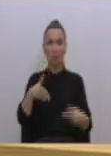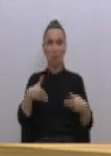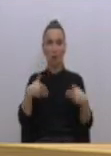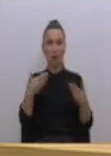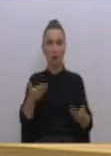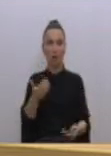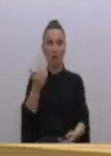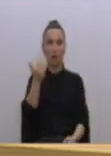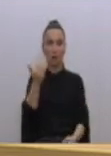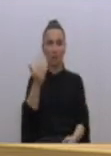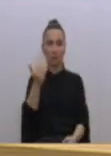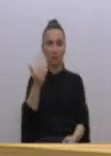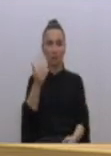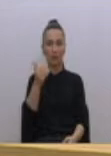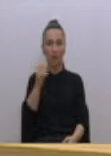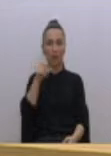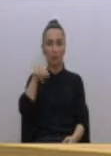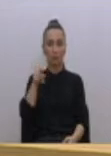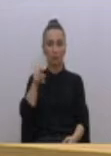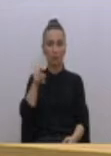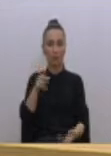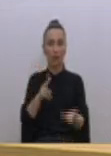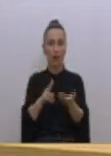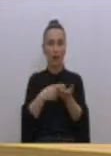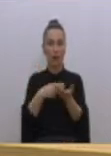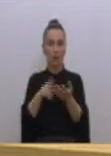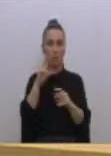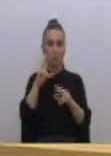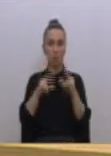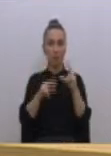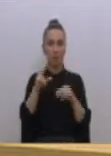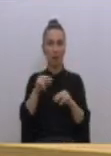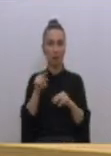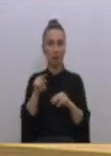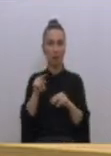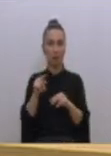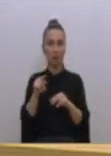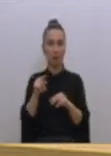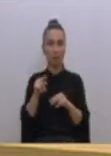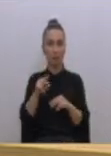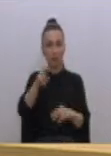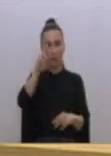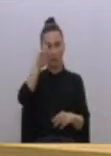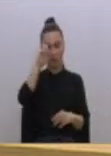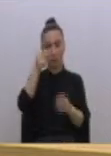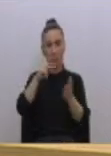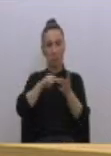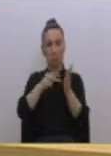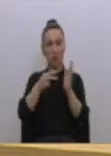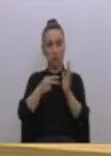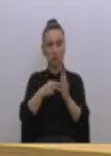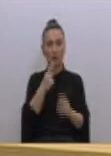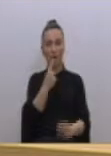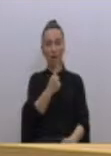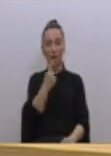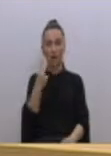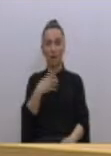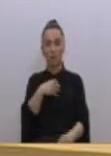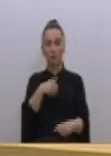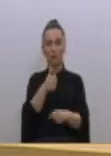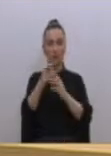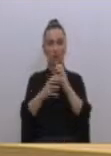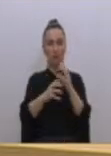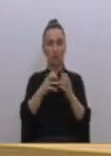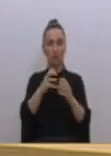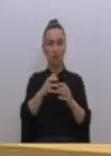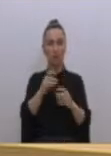და თქვენივე აუდიტის ანგარიშის მიხედვით სახელმწიფო ბიუჯეტისთვის ერთ-ერთ მთავარ გამოწვევას